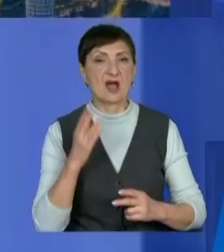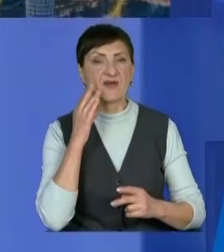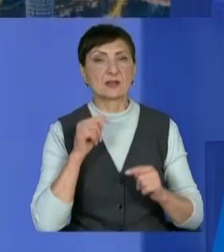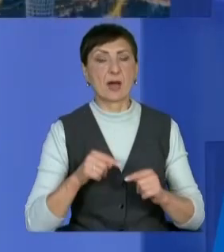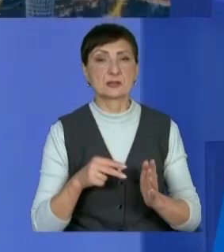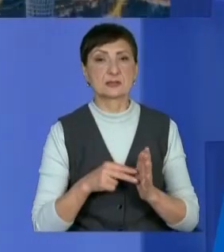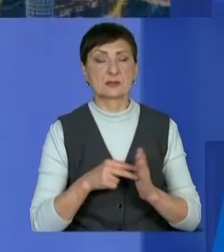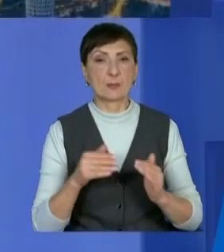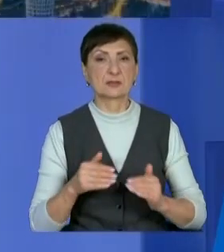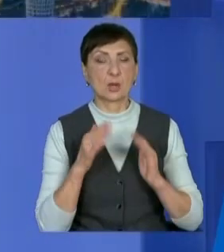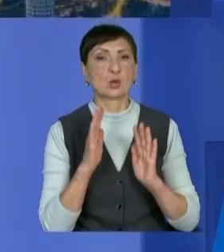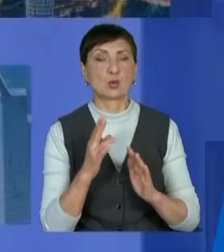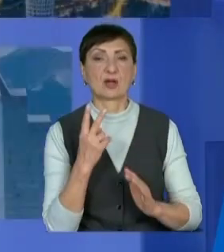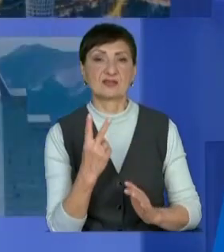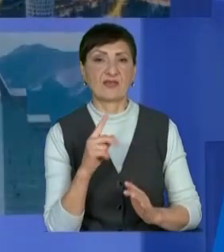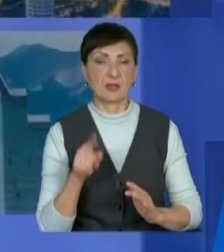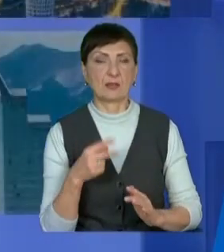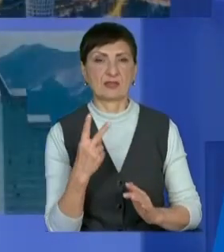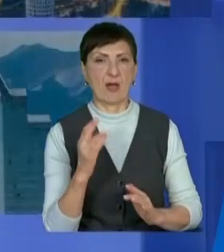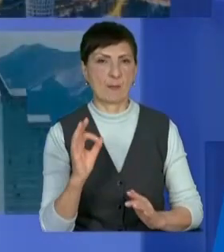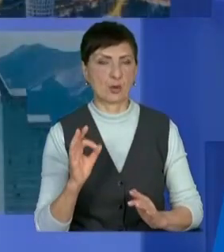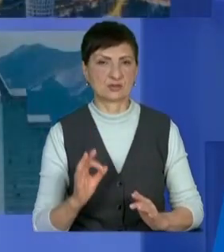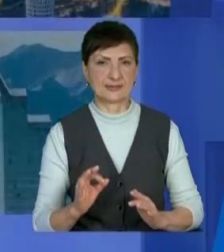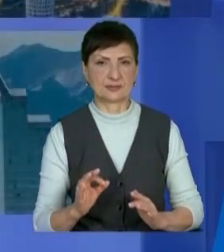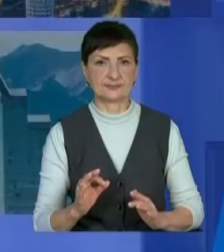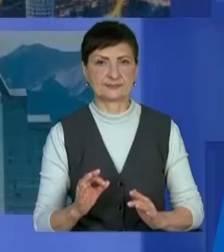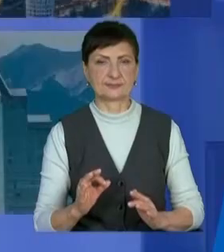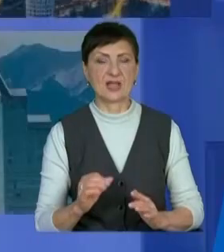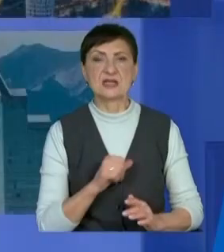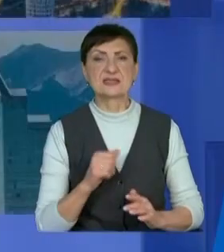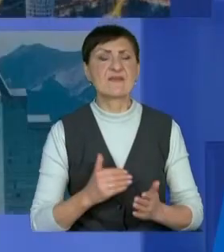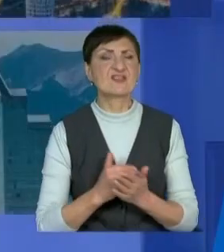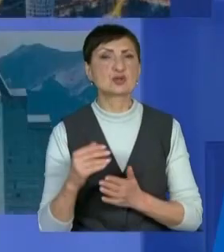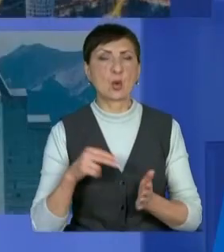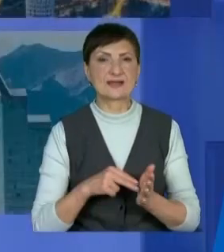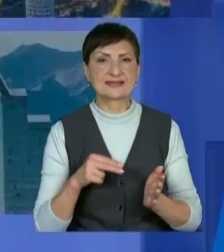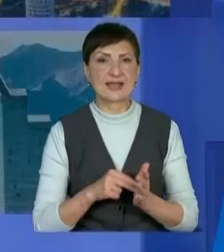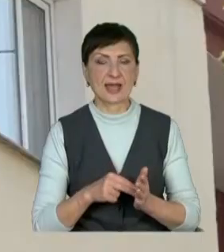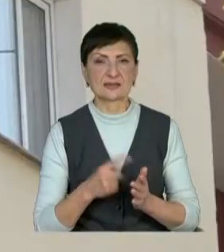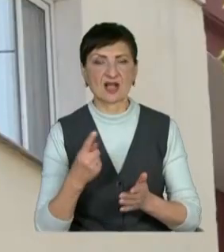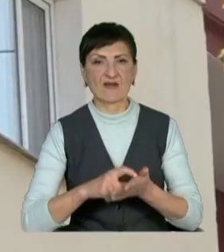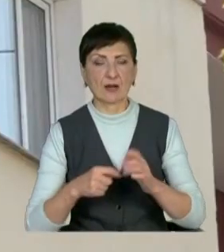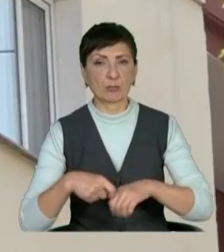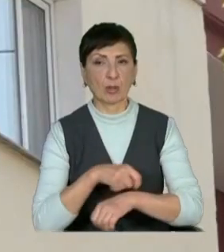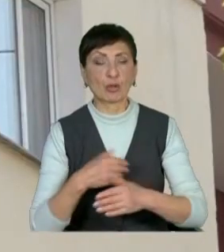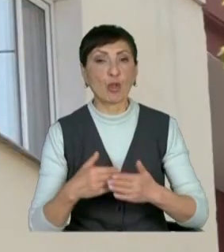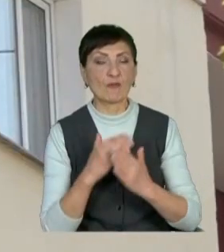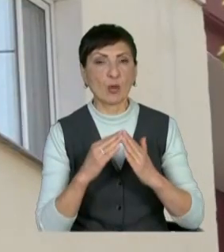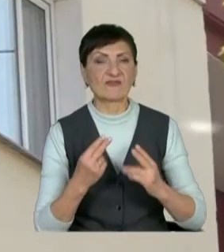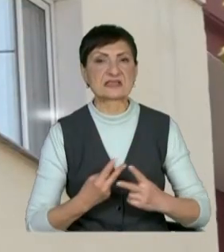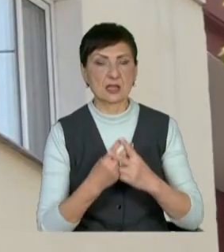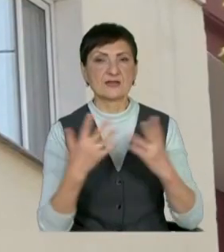же цена поднялась лишь на 2,2%. Самые высокие цены за квадратный метр нового жилья в Астане